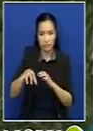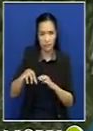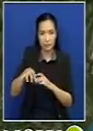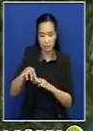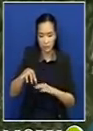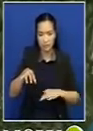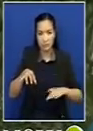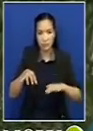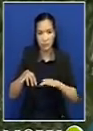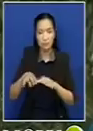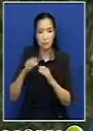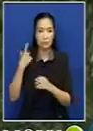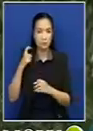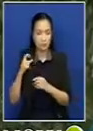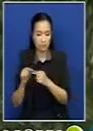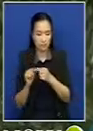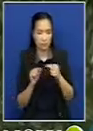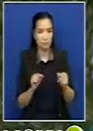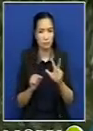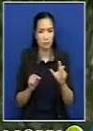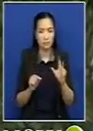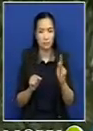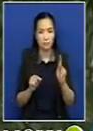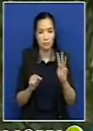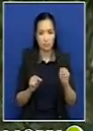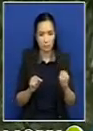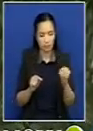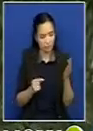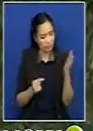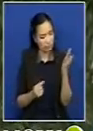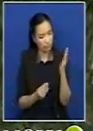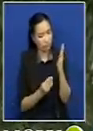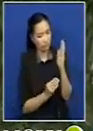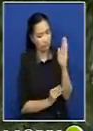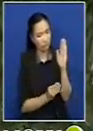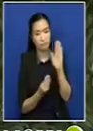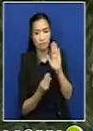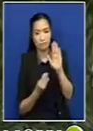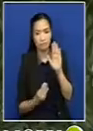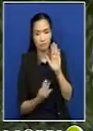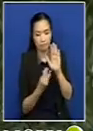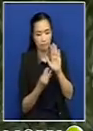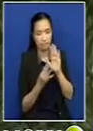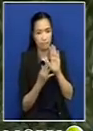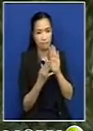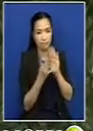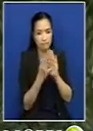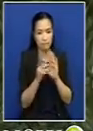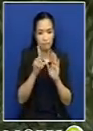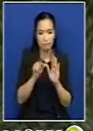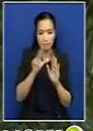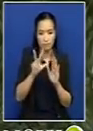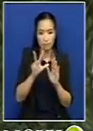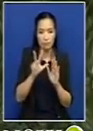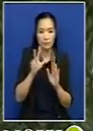300กิโลเมตรนะครับทิศทางของมันนะครับเคลื่อนตัวทางด้านทิศตะวันตกเฉียงเหนือครับอย่างช้าๆเคลื่อนตัวด้วยความเร็วลม23กิโลเม